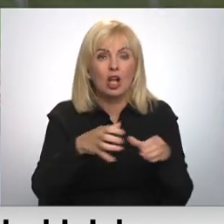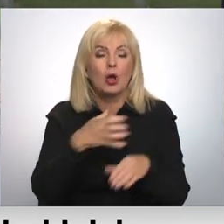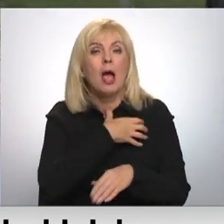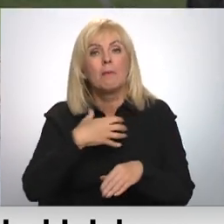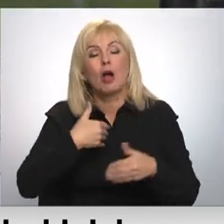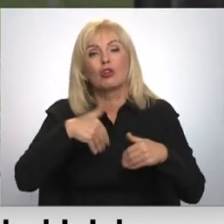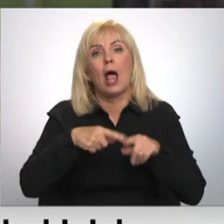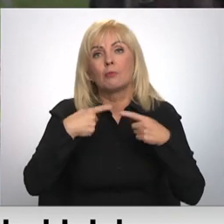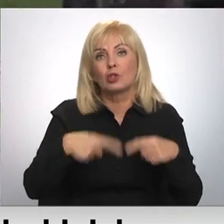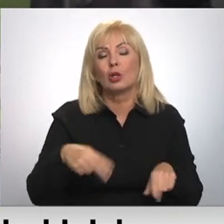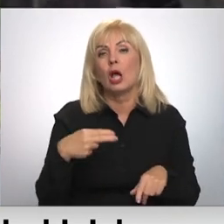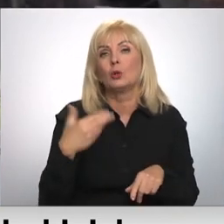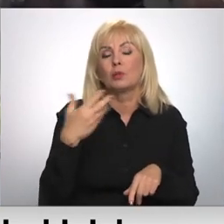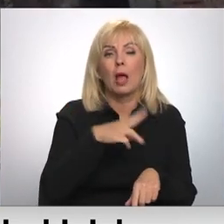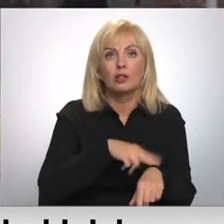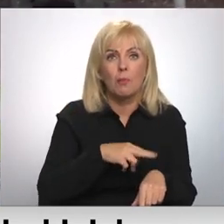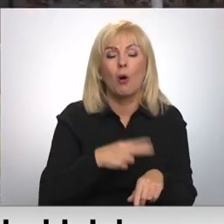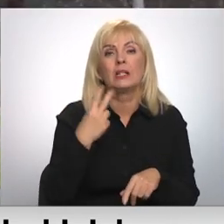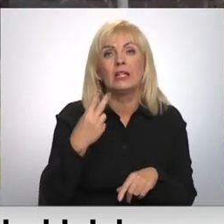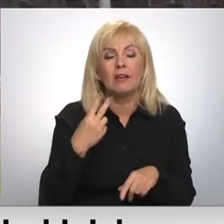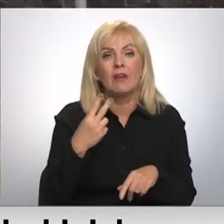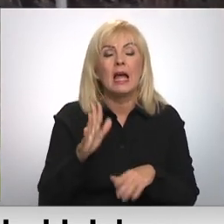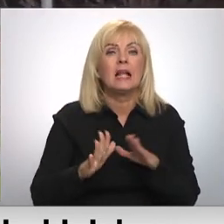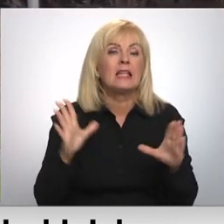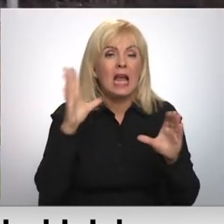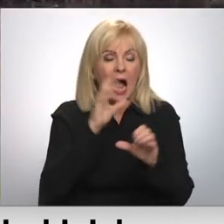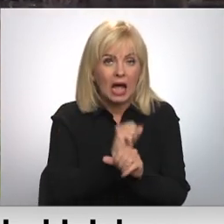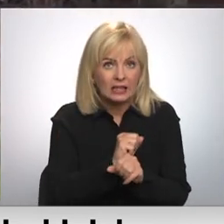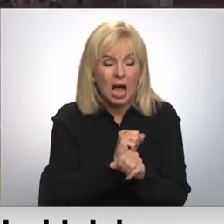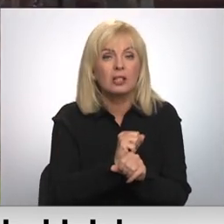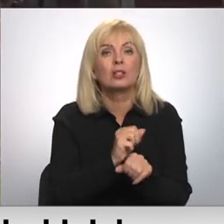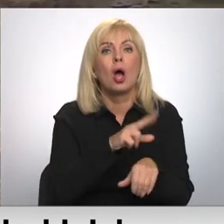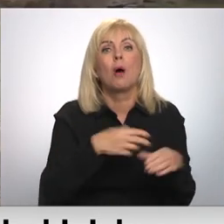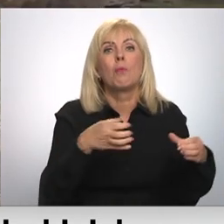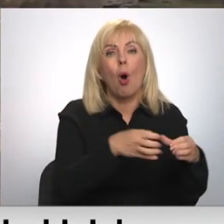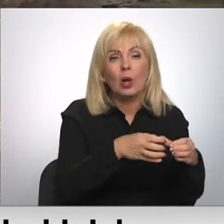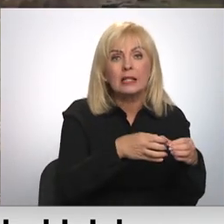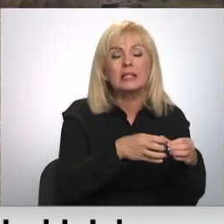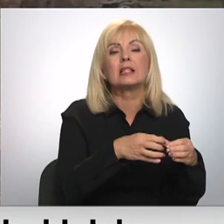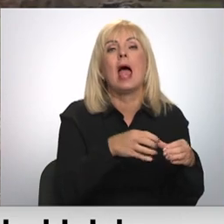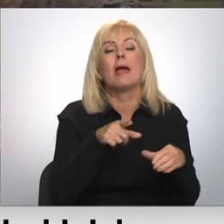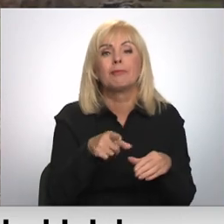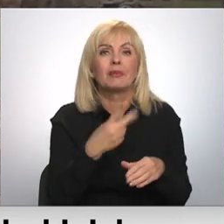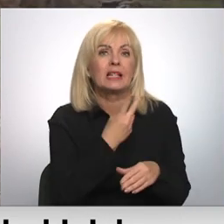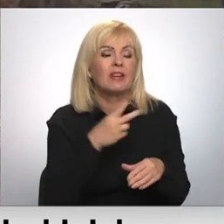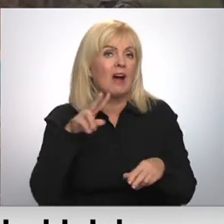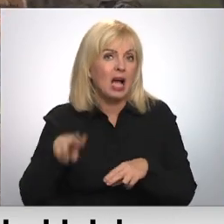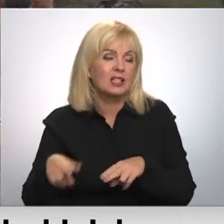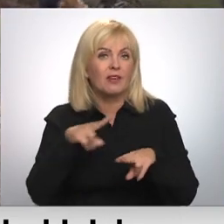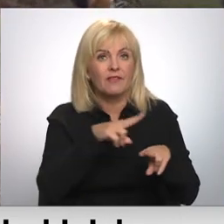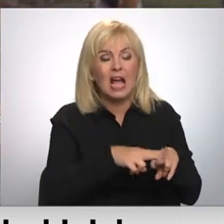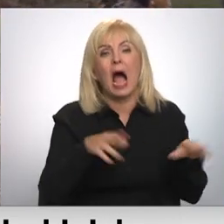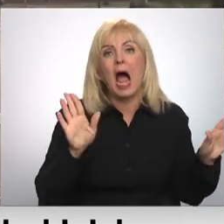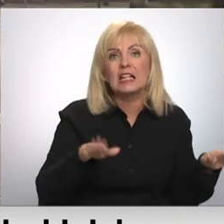– 25 policisti un 2 diennakts iecirkņi pa vienam grobiņā un aizputē. Pētot agrākos statistika policija vasaras sezonā